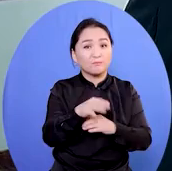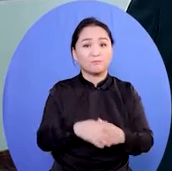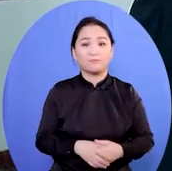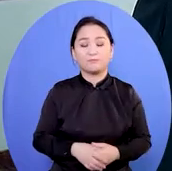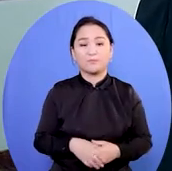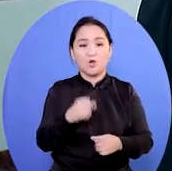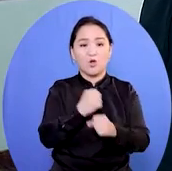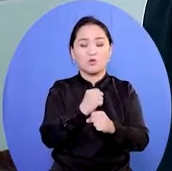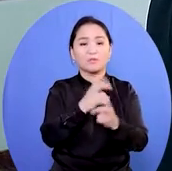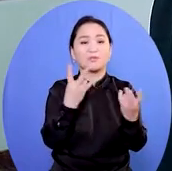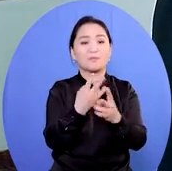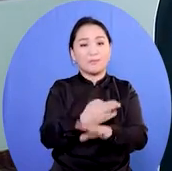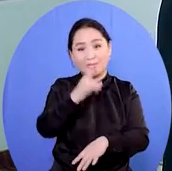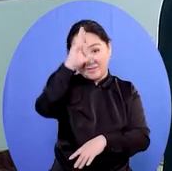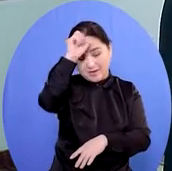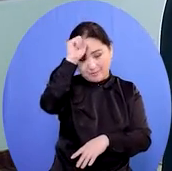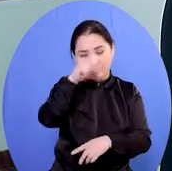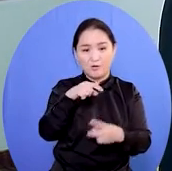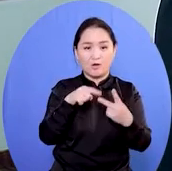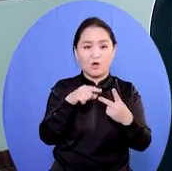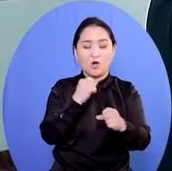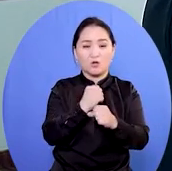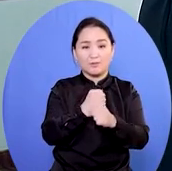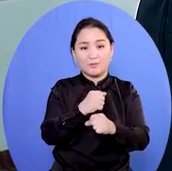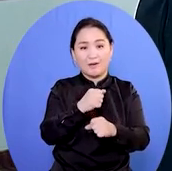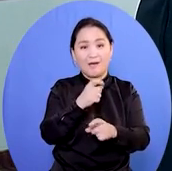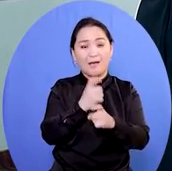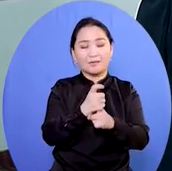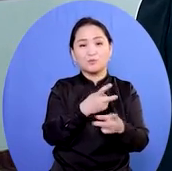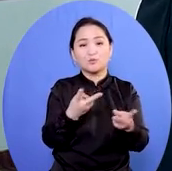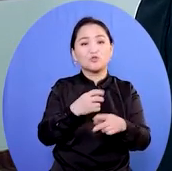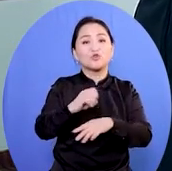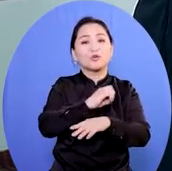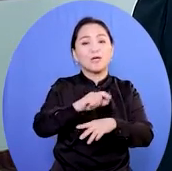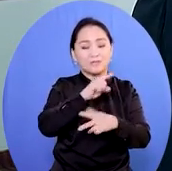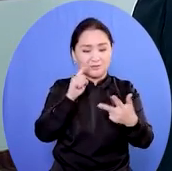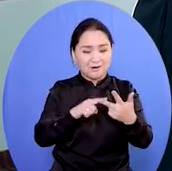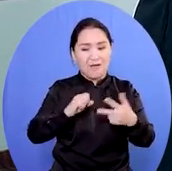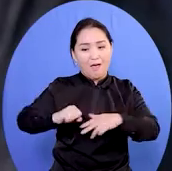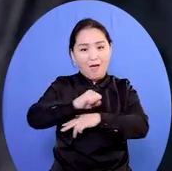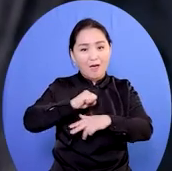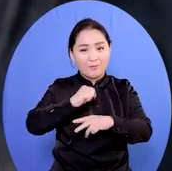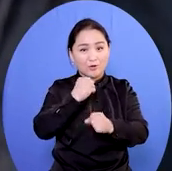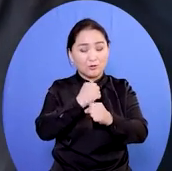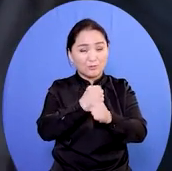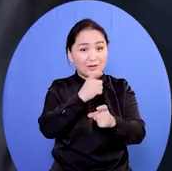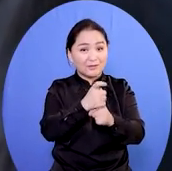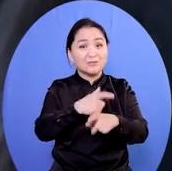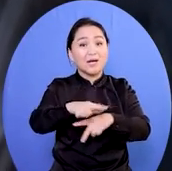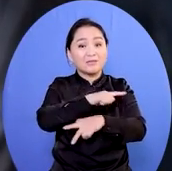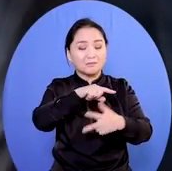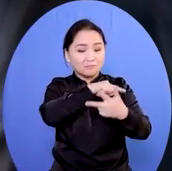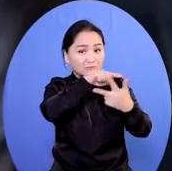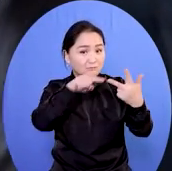тэгвэл хөдөлмөр нийгмийн хамгааллын яам, хөдөлмөр халамж үйлчлэхний ерөнхий газар, за аймаг орон нутгийн хөдөлмөр халамж үйлчлэхний газрууд тухай